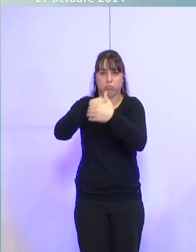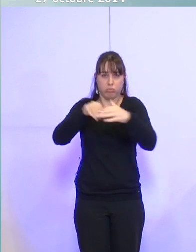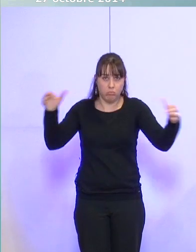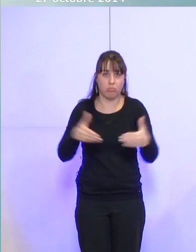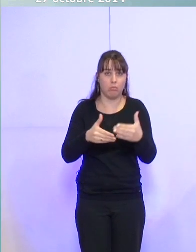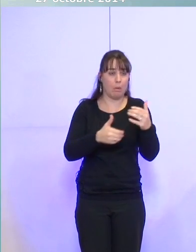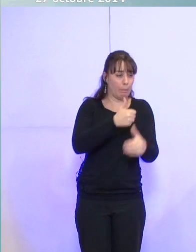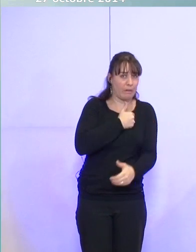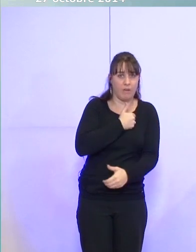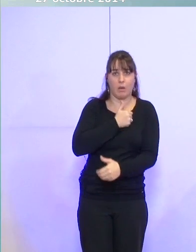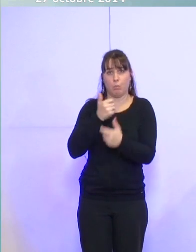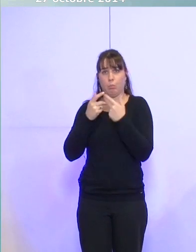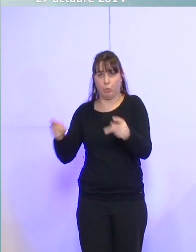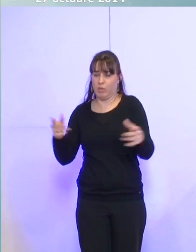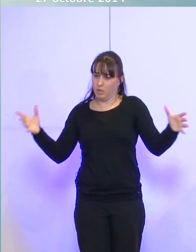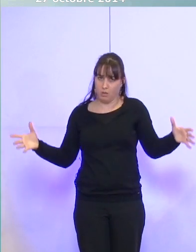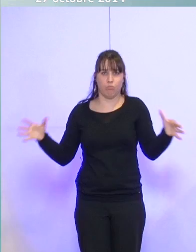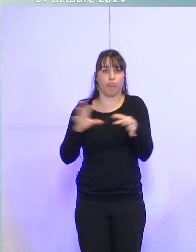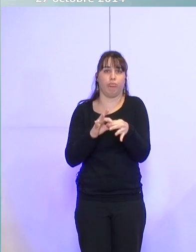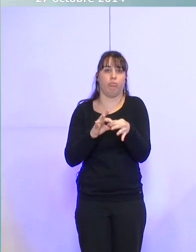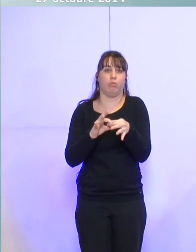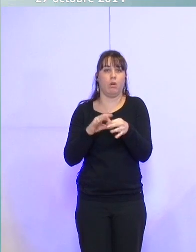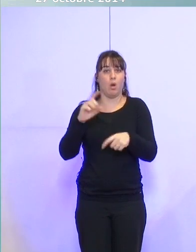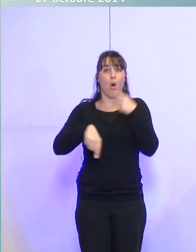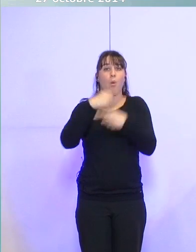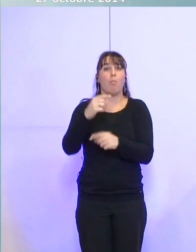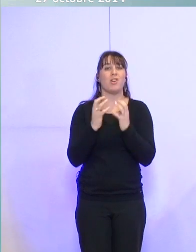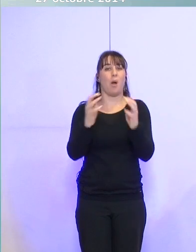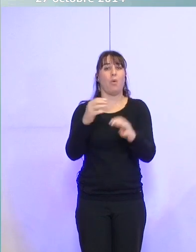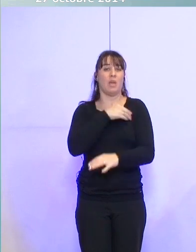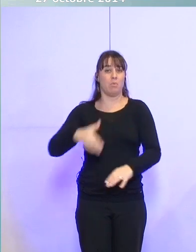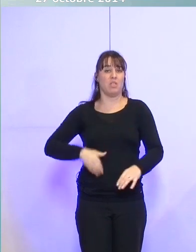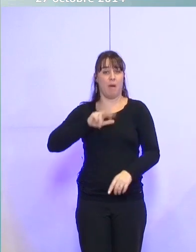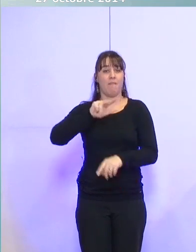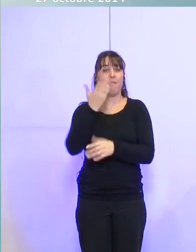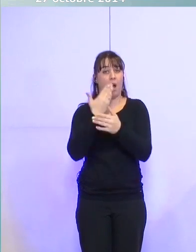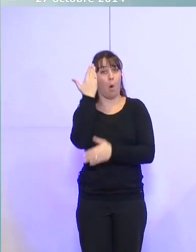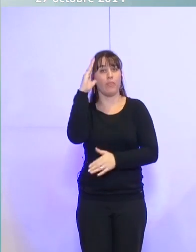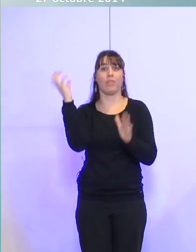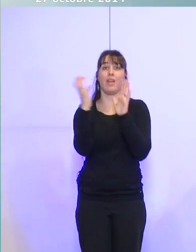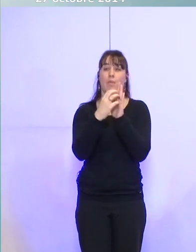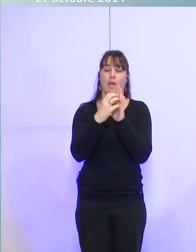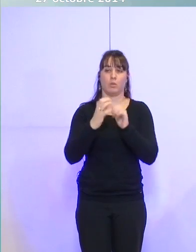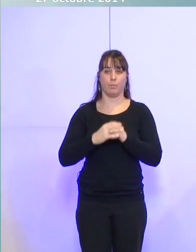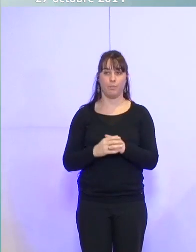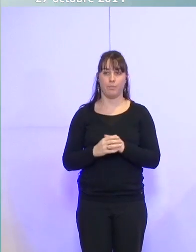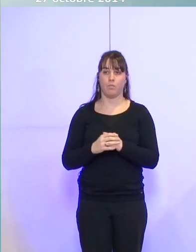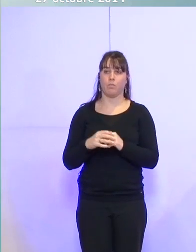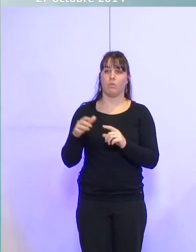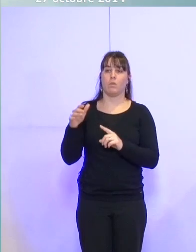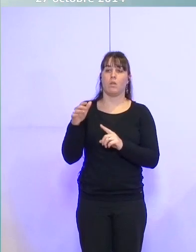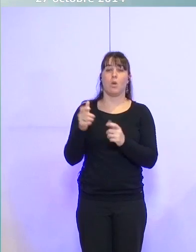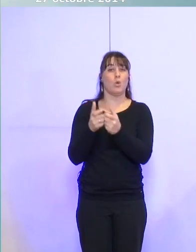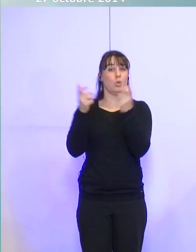ou privés, en vue d'une délibération lors d'un prochain conseil municipal. Depuis la création de la société,